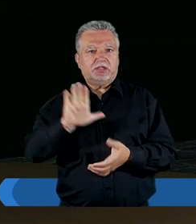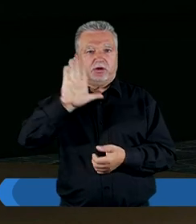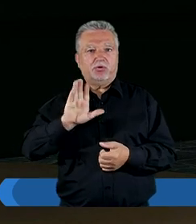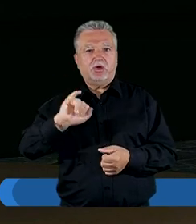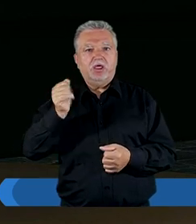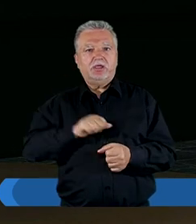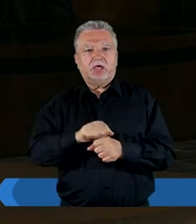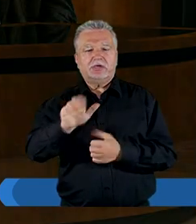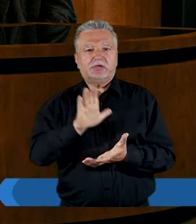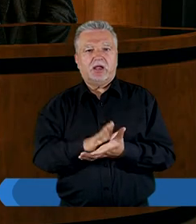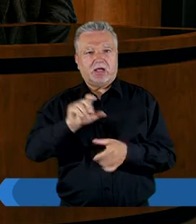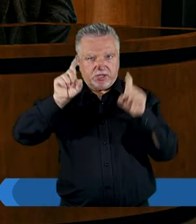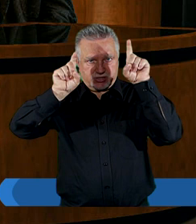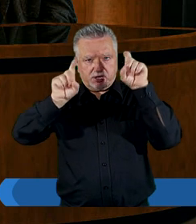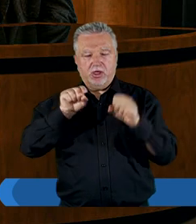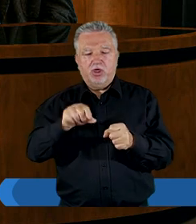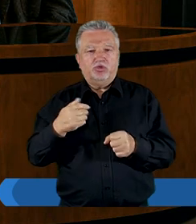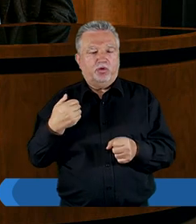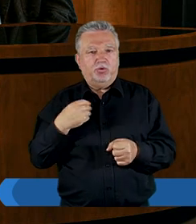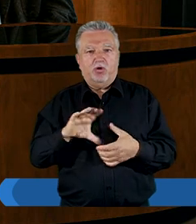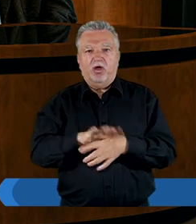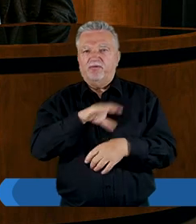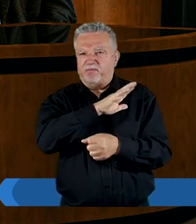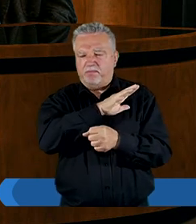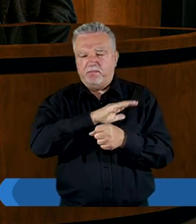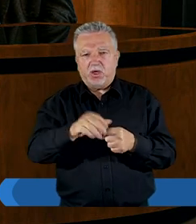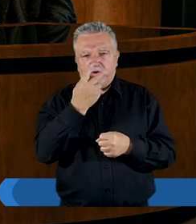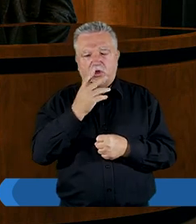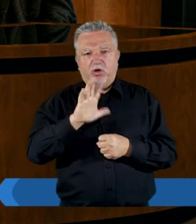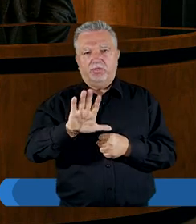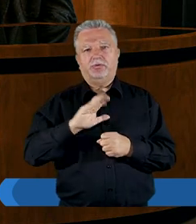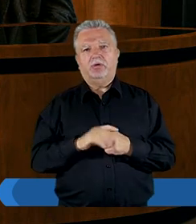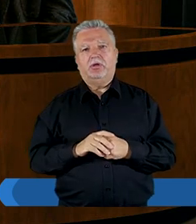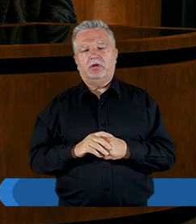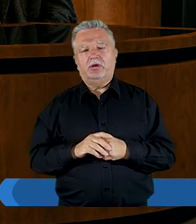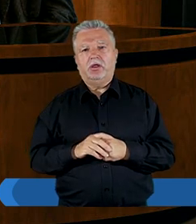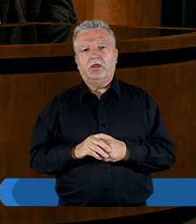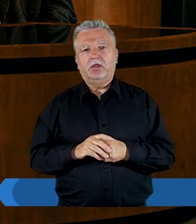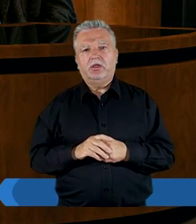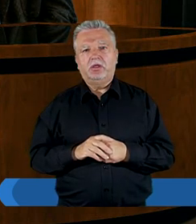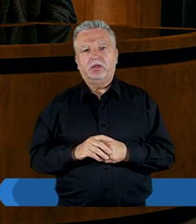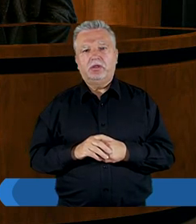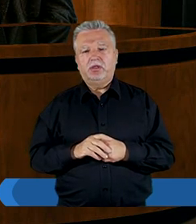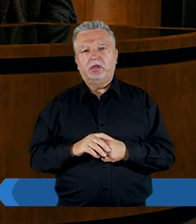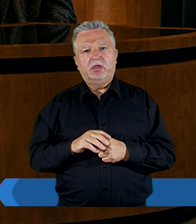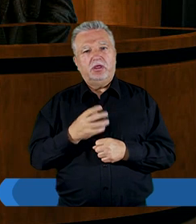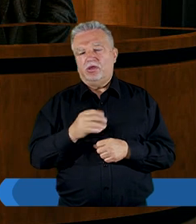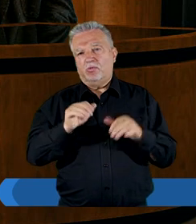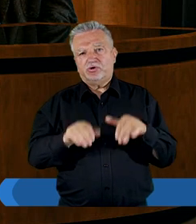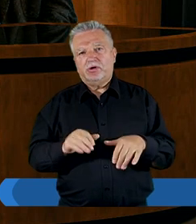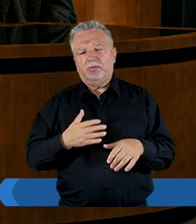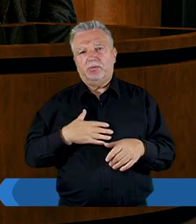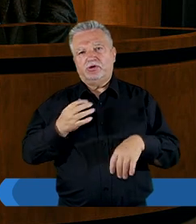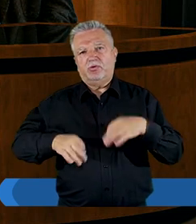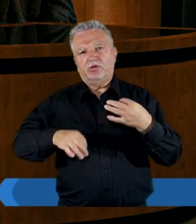charakter szatana. To było tak w pełni objawione i chyba no, po tym wydarzeniu nikt już nie może mieć